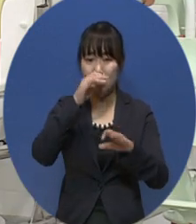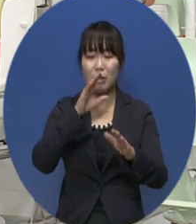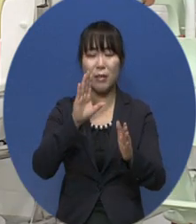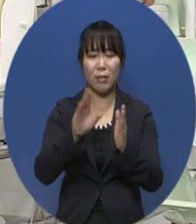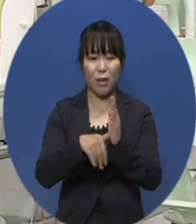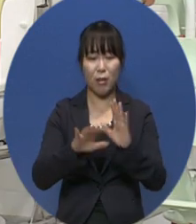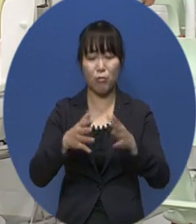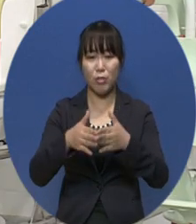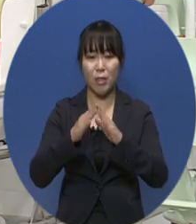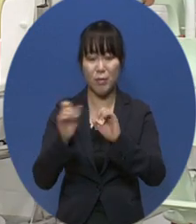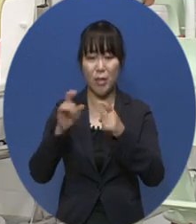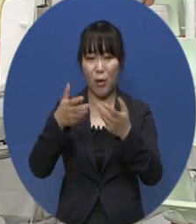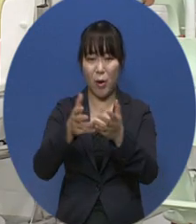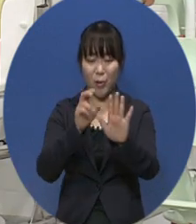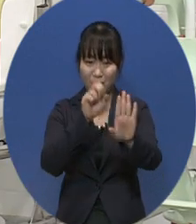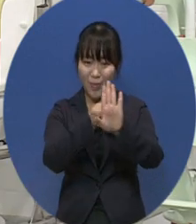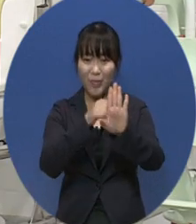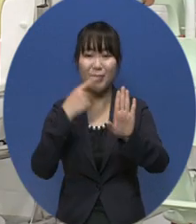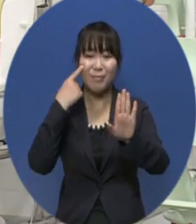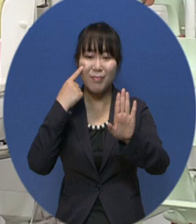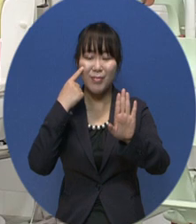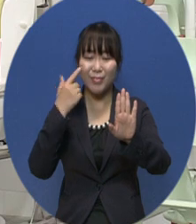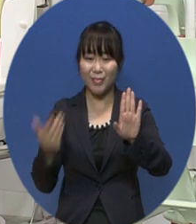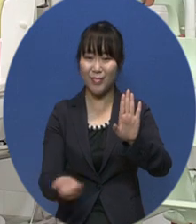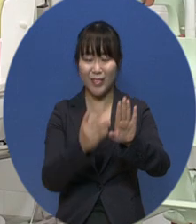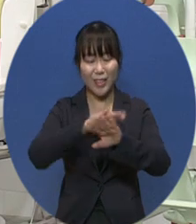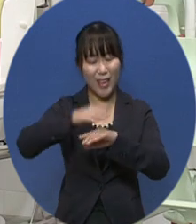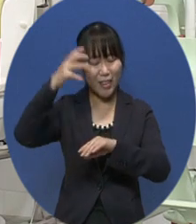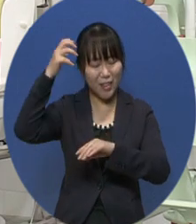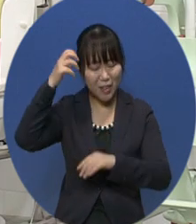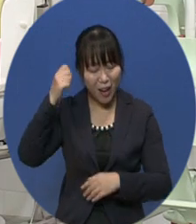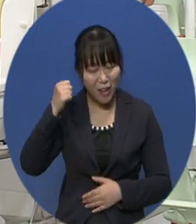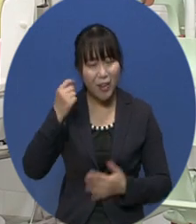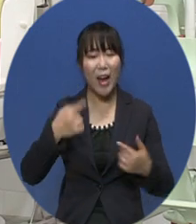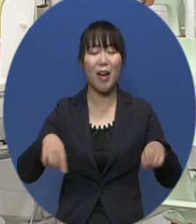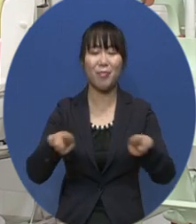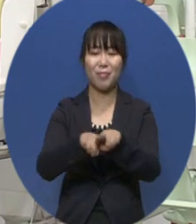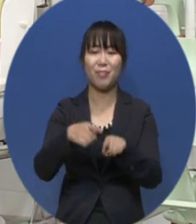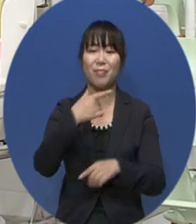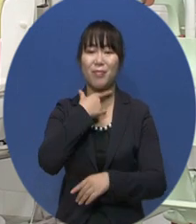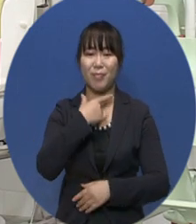또 국립재활원 녹화하는 거, 오늘 여러분 잘 기억해 주셨다가요, 함께